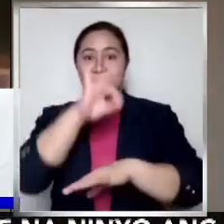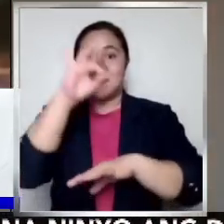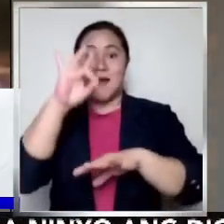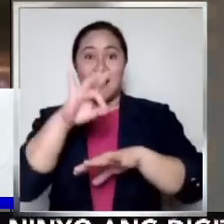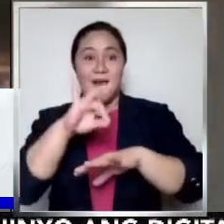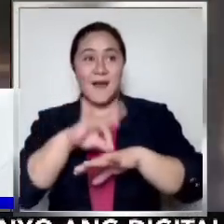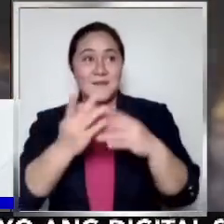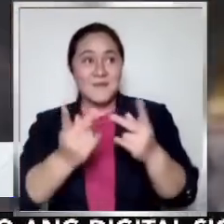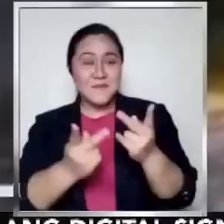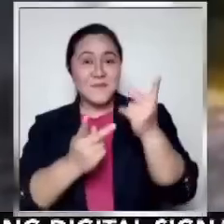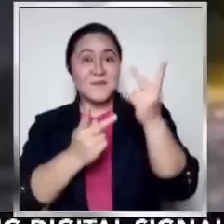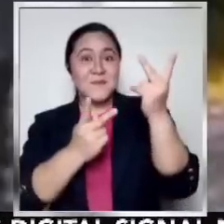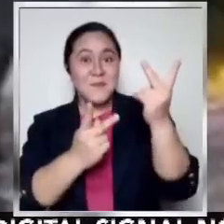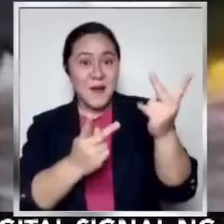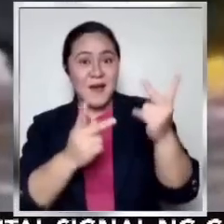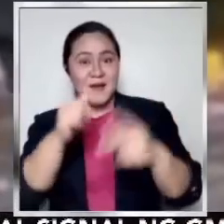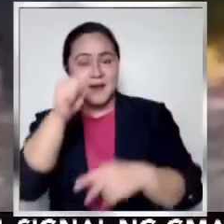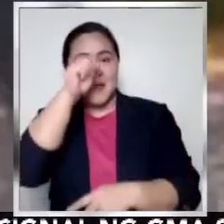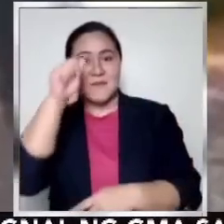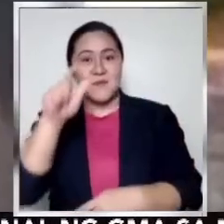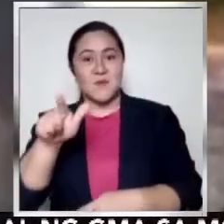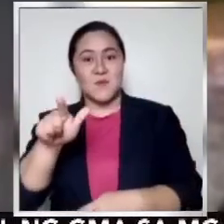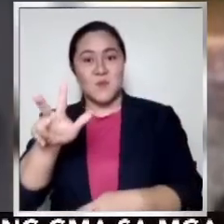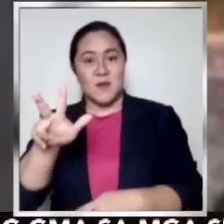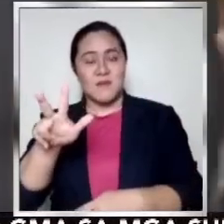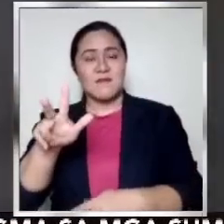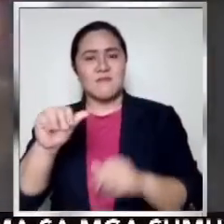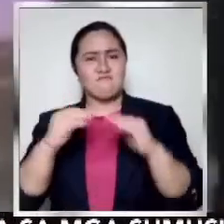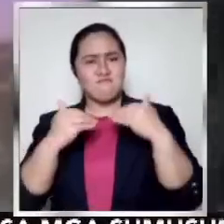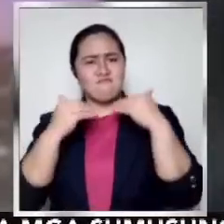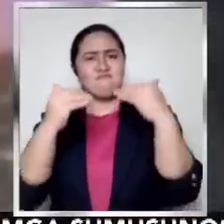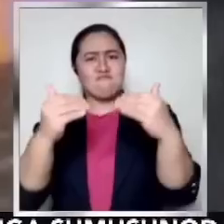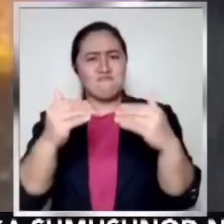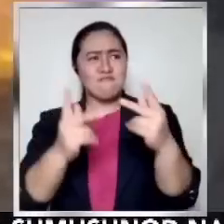April 23, tinuloy nga ni MJ ang proposal.